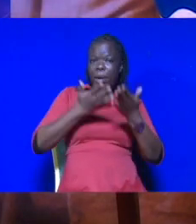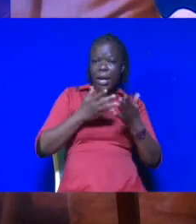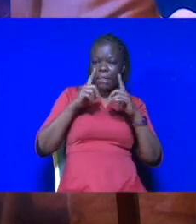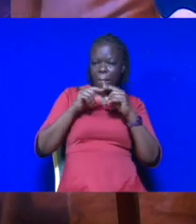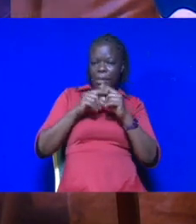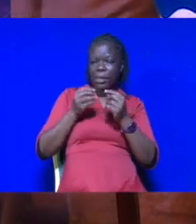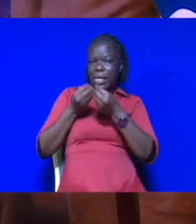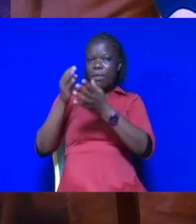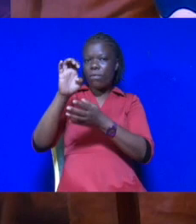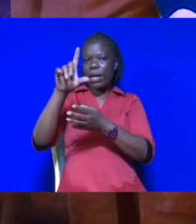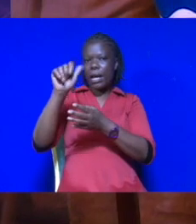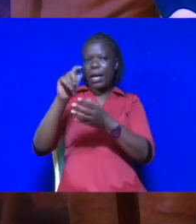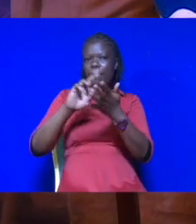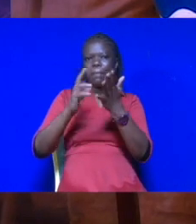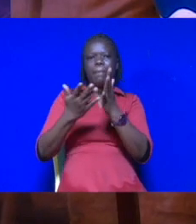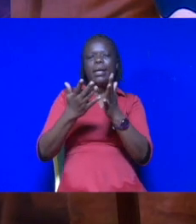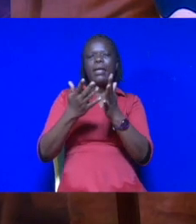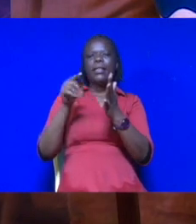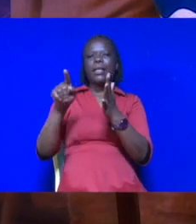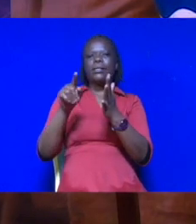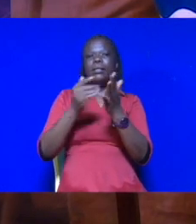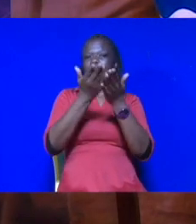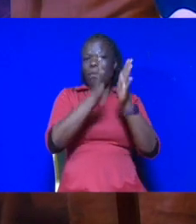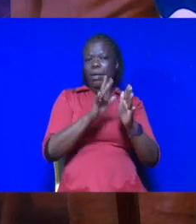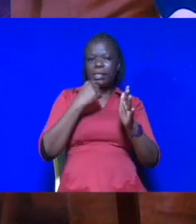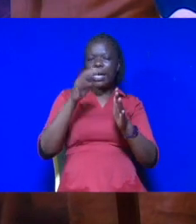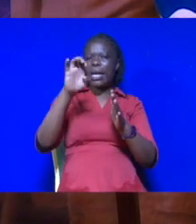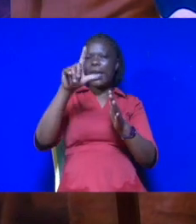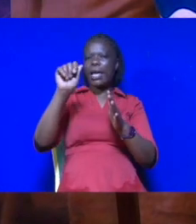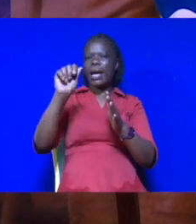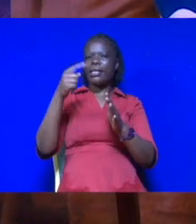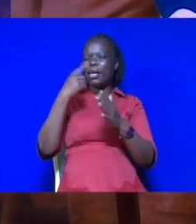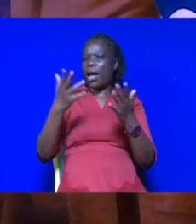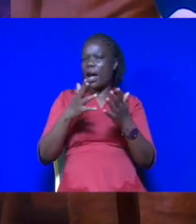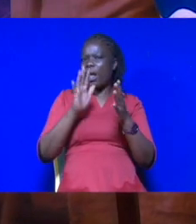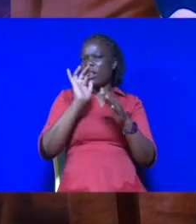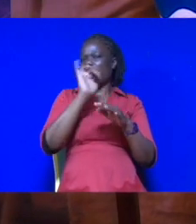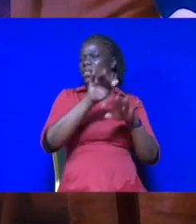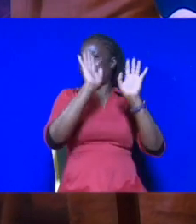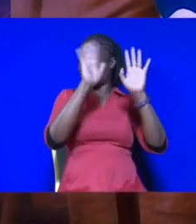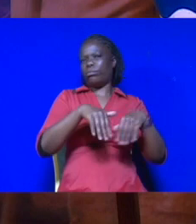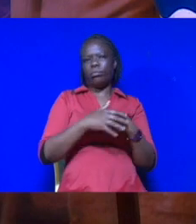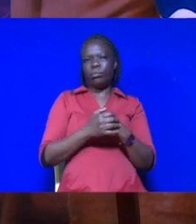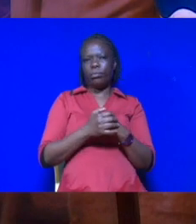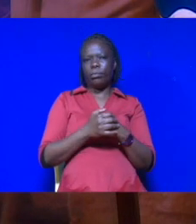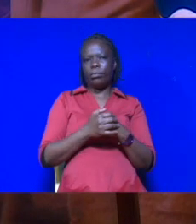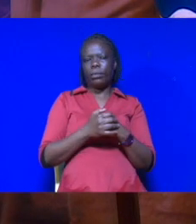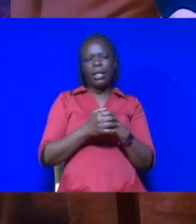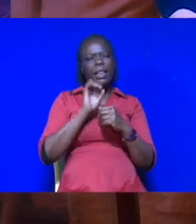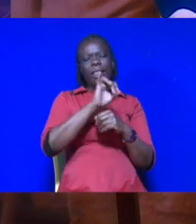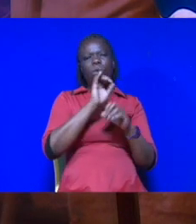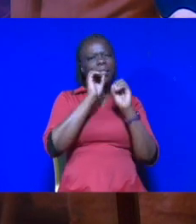dogo, huenda huyu mtumishi alitegemea kwamba Elia atasema hiyo sio kitu. It's